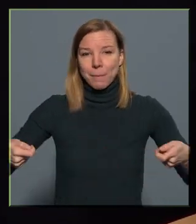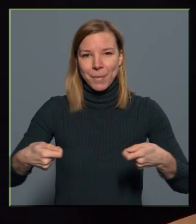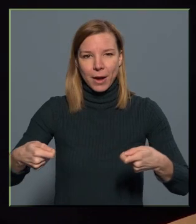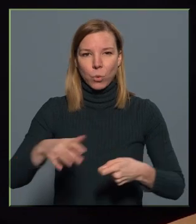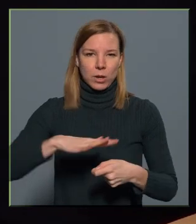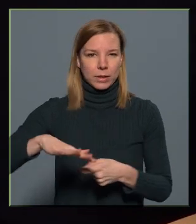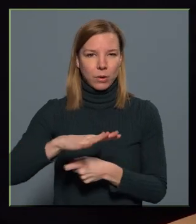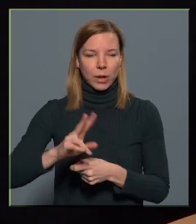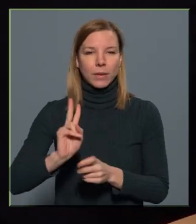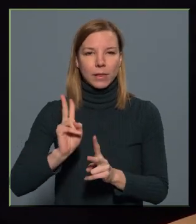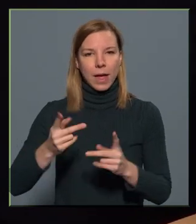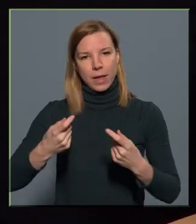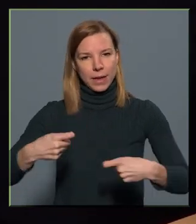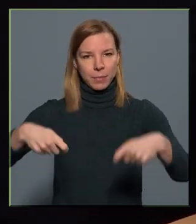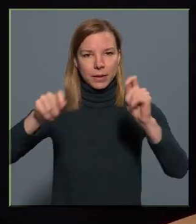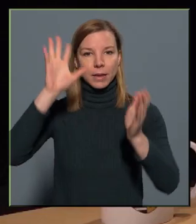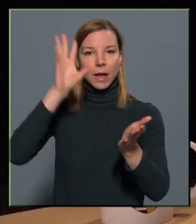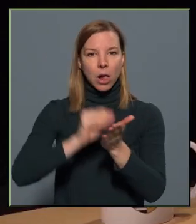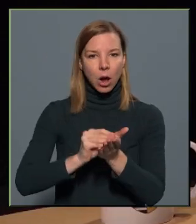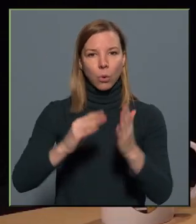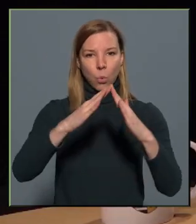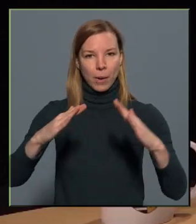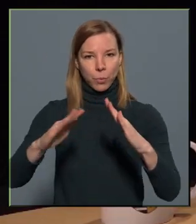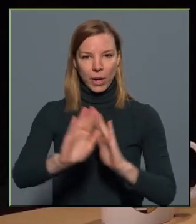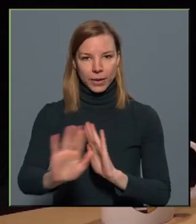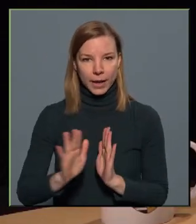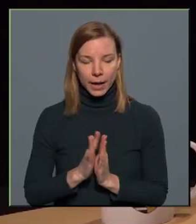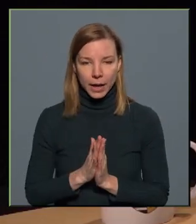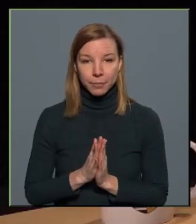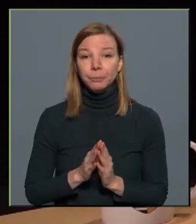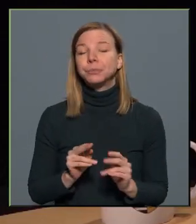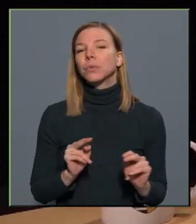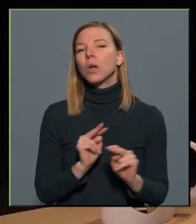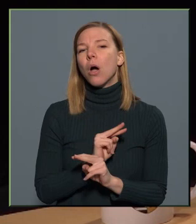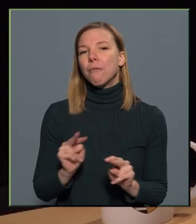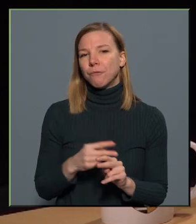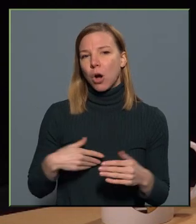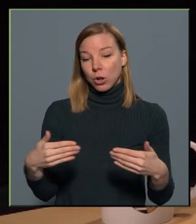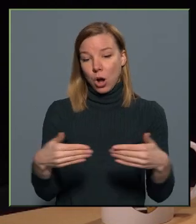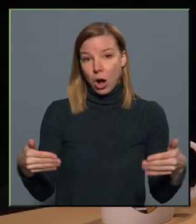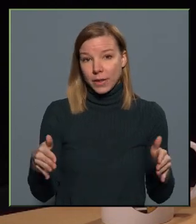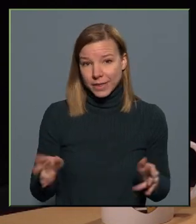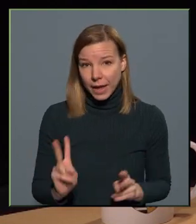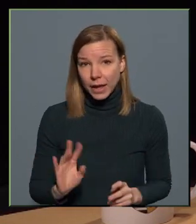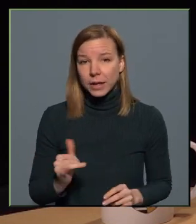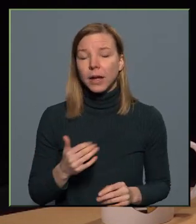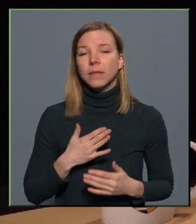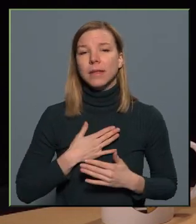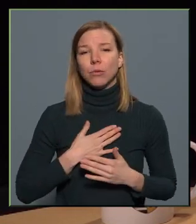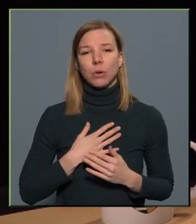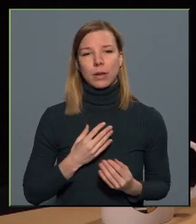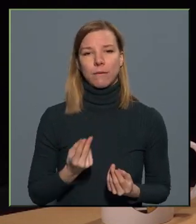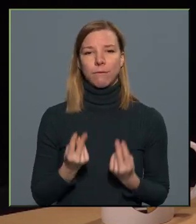lehet lakóépületekkel benépesíteni? Vannak határok, a mi eszközünk és legnagyobb fegyverünk a szabályozás, a szabályozás